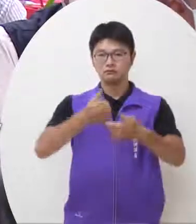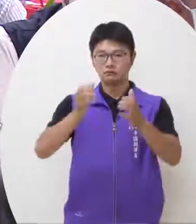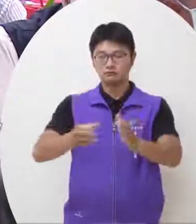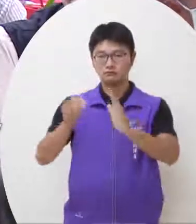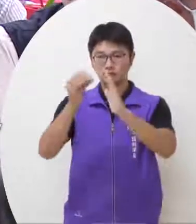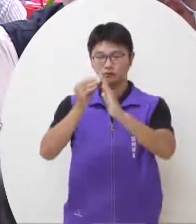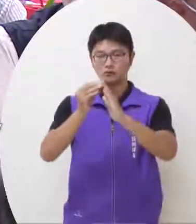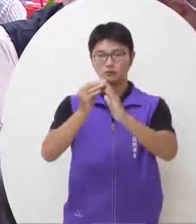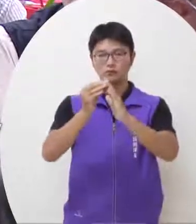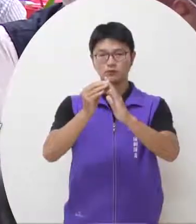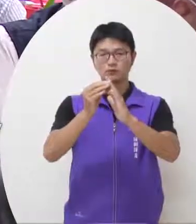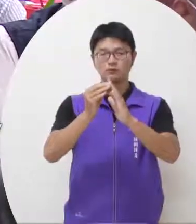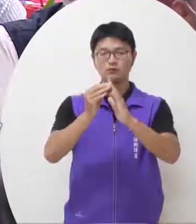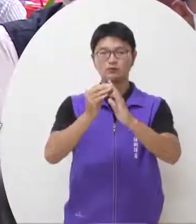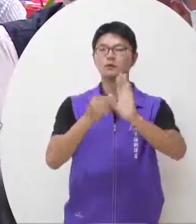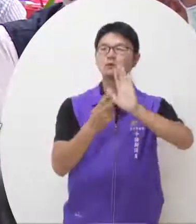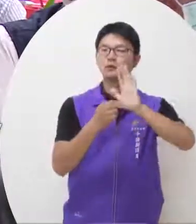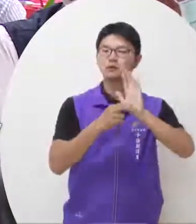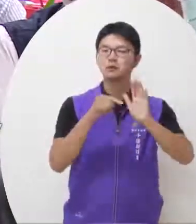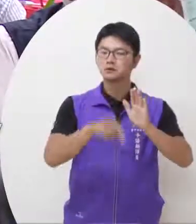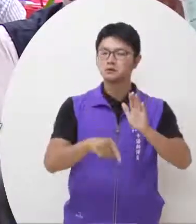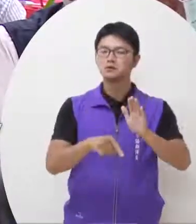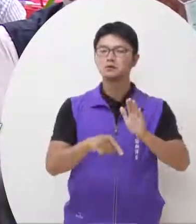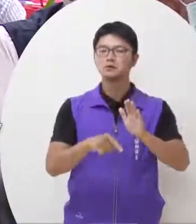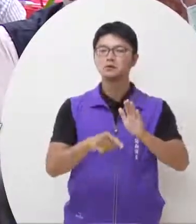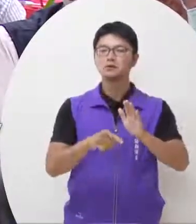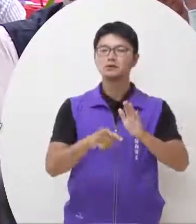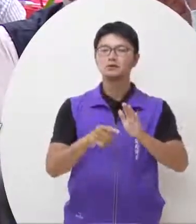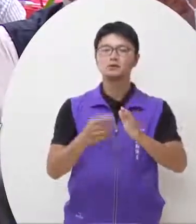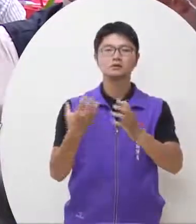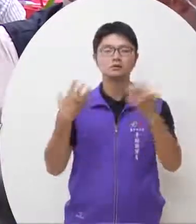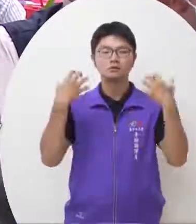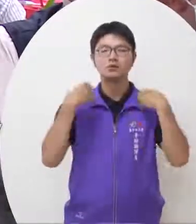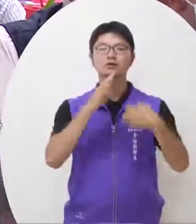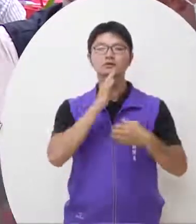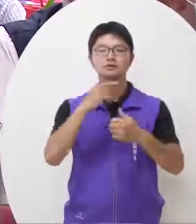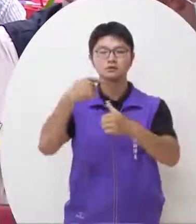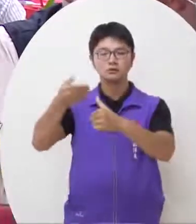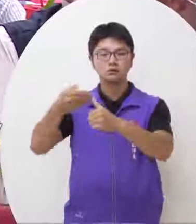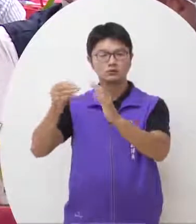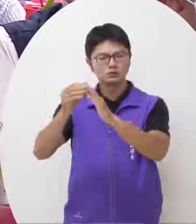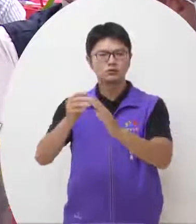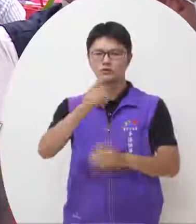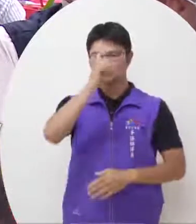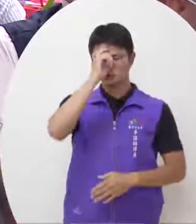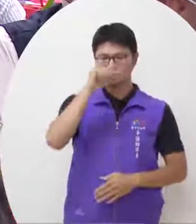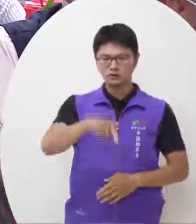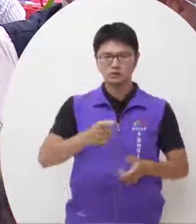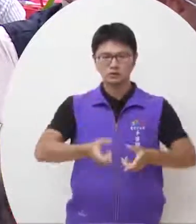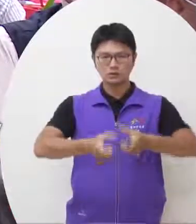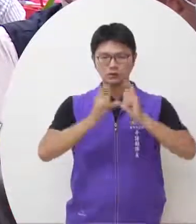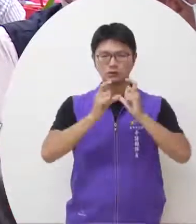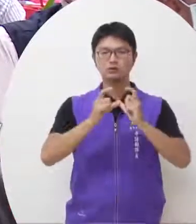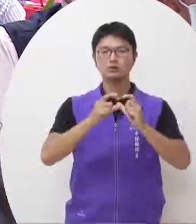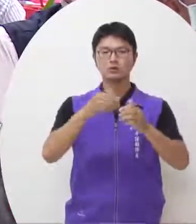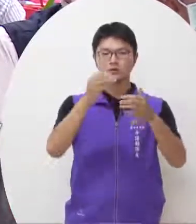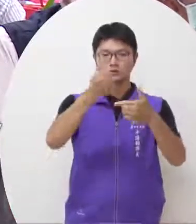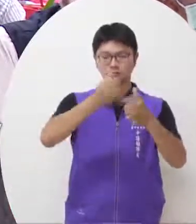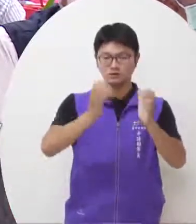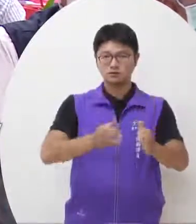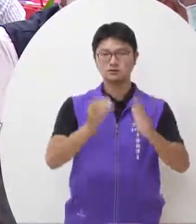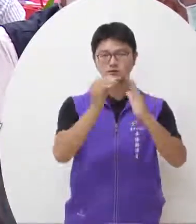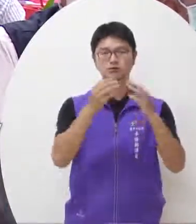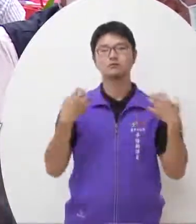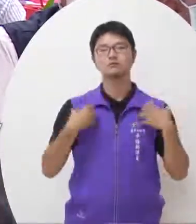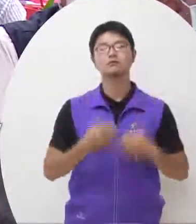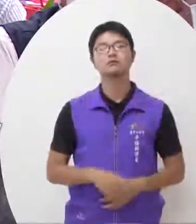予教育局，这个制度是不是佫回归倒来予建设局？应当安搭对啦。你甲